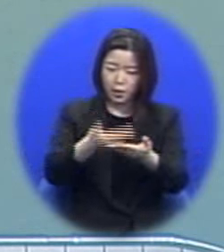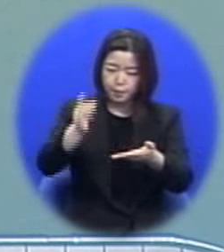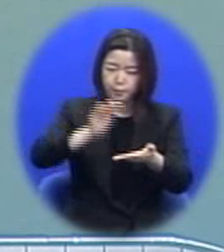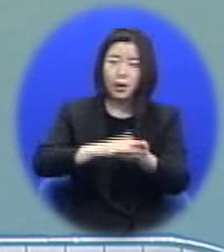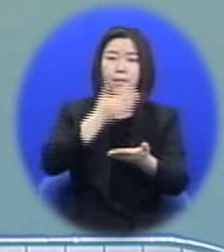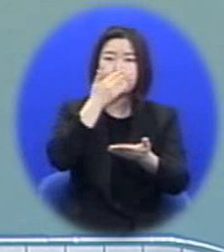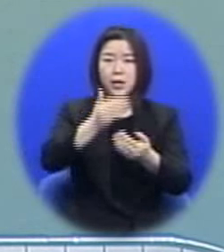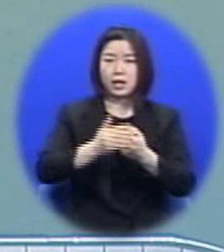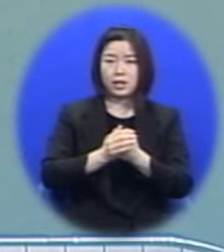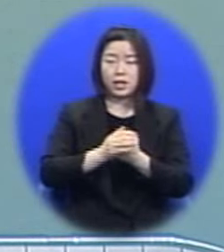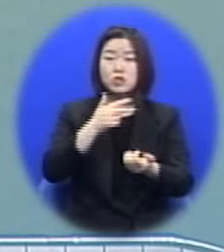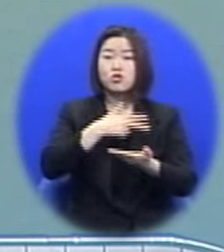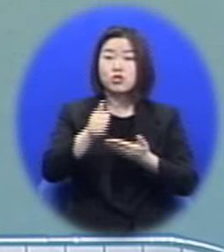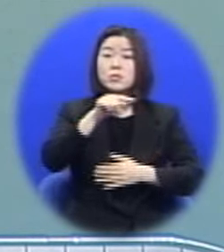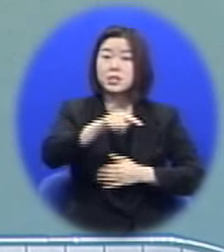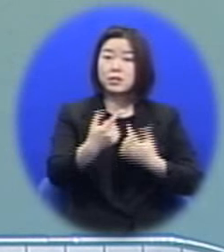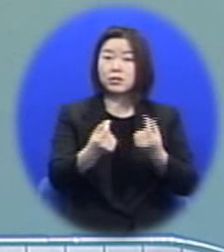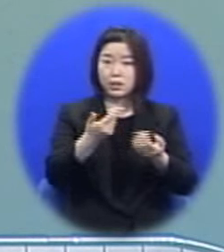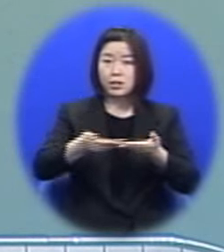주님이 그렇게 치유해 주세요.